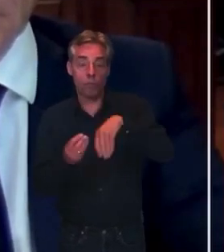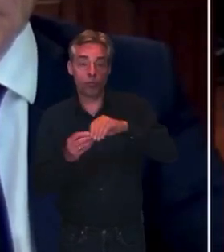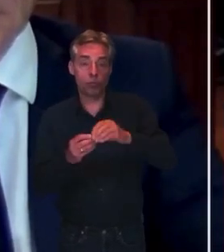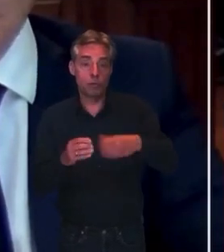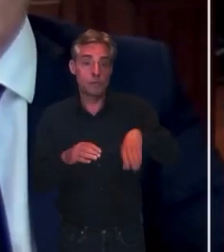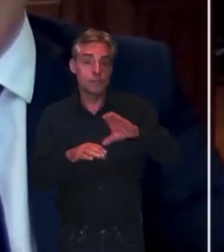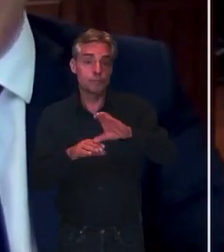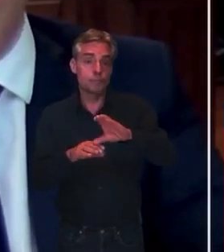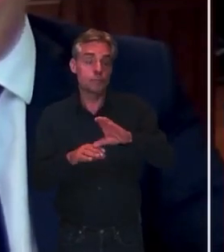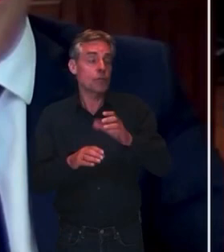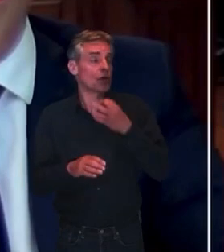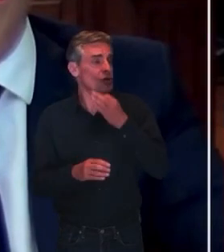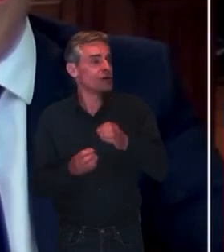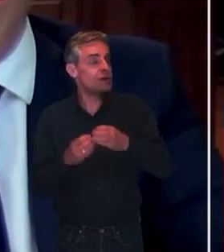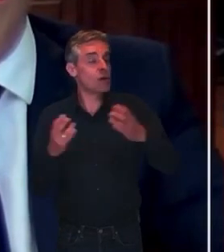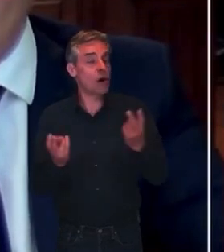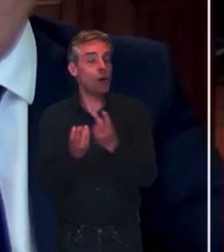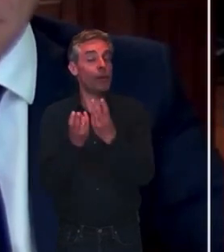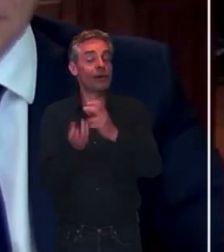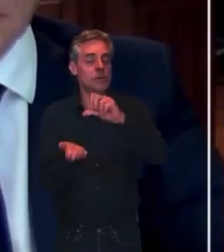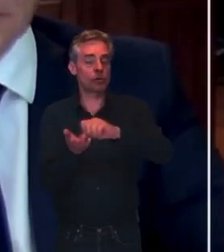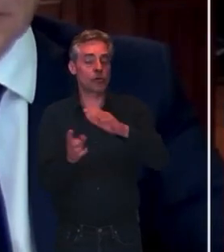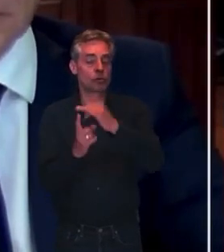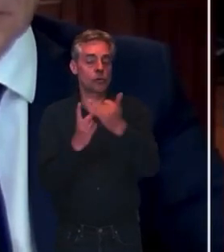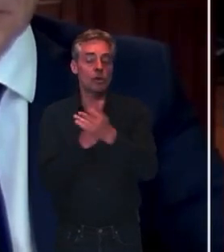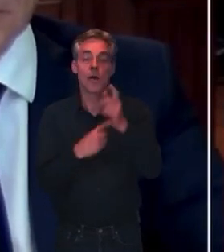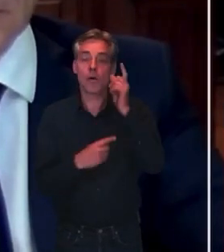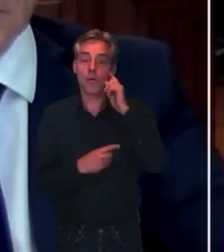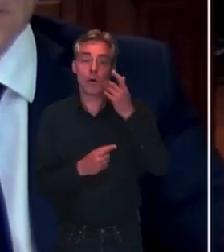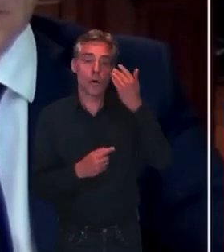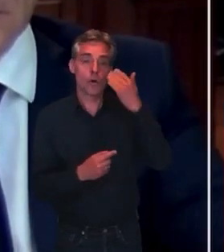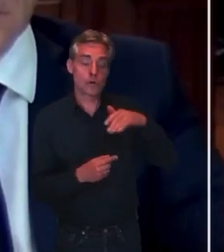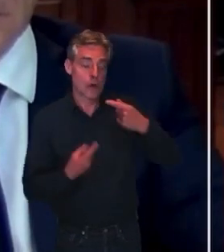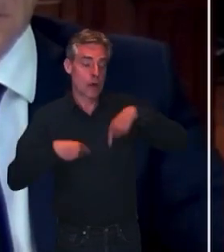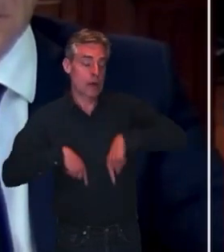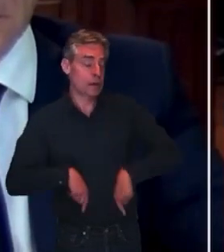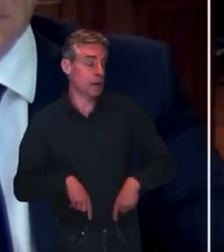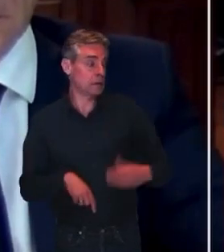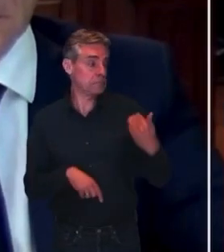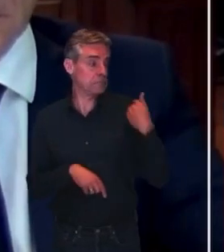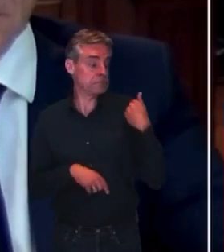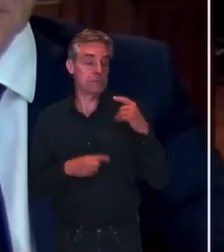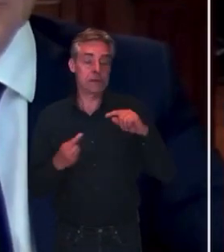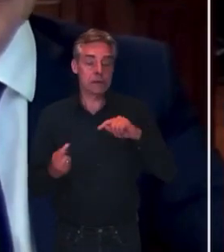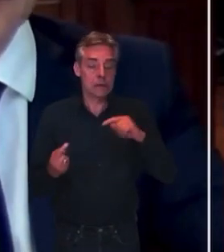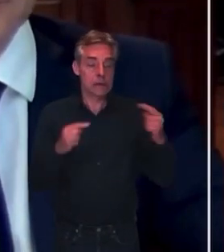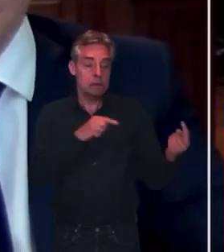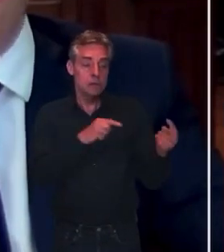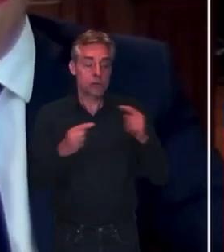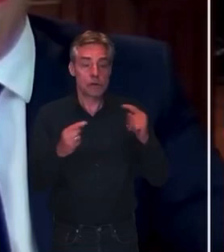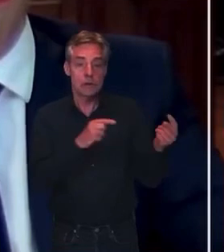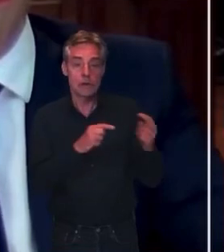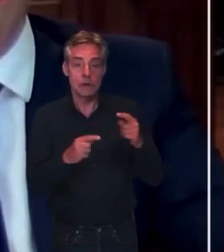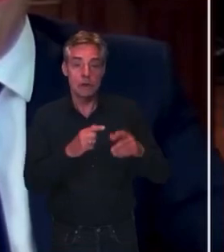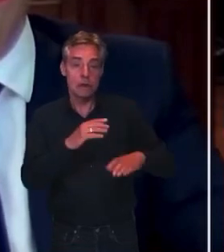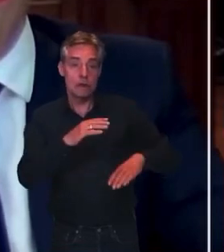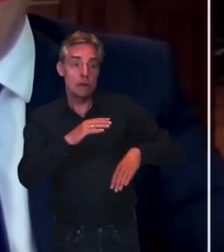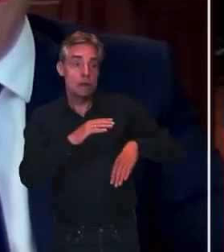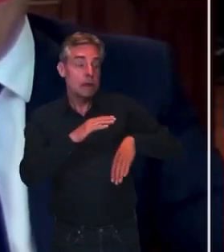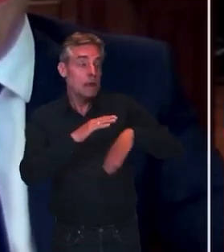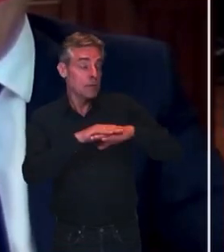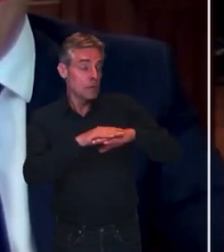J'évoque le Grand Parc parce que on sait que l'État vient de rediscuter les limites de la politique de la